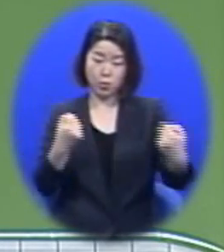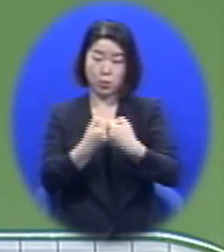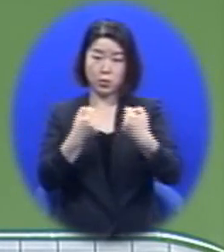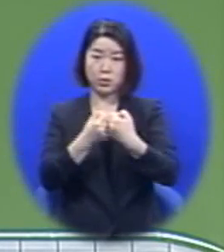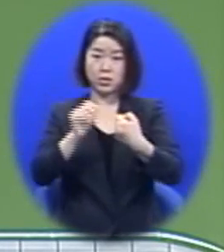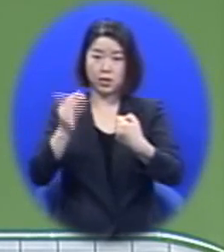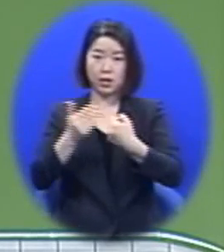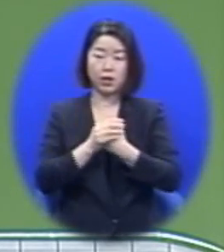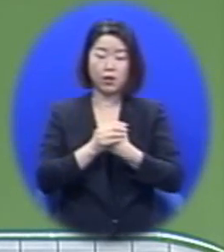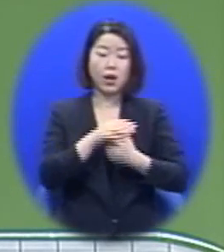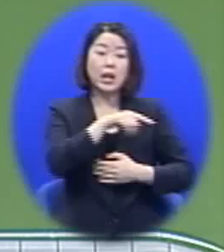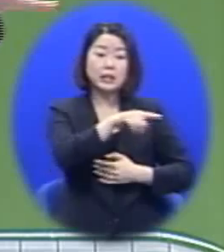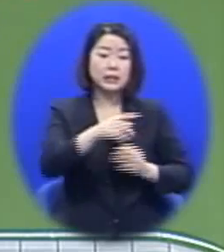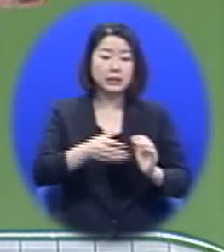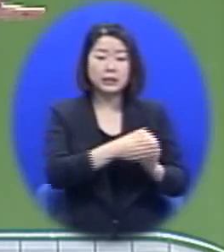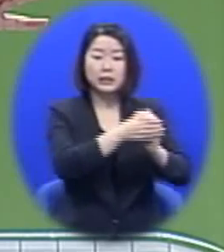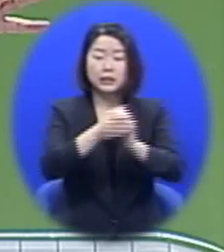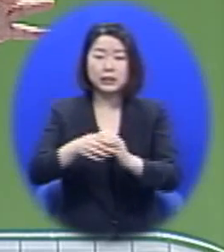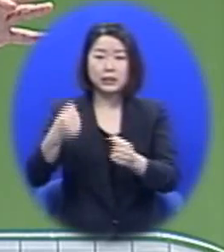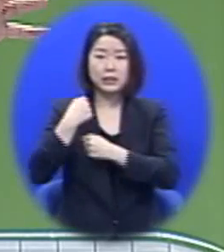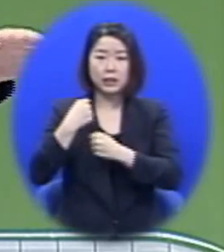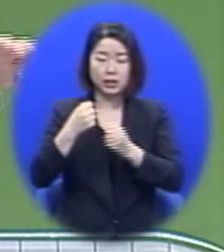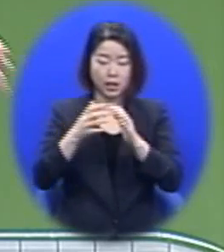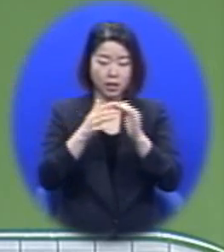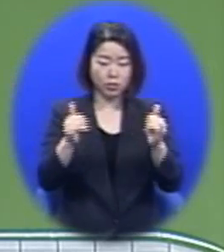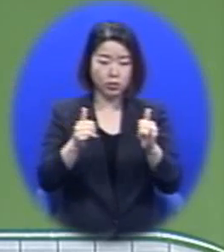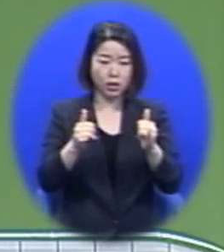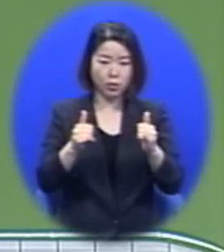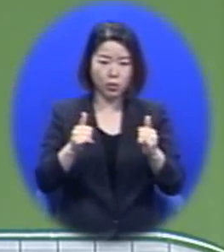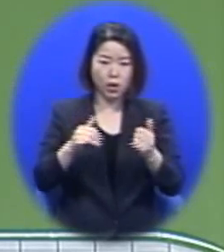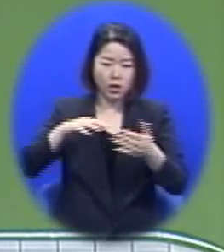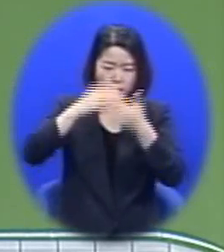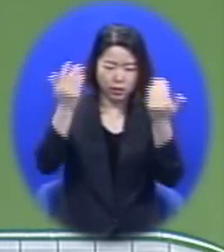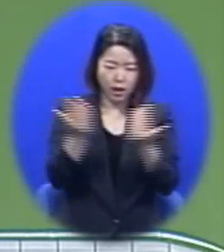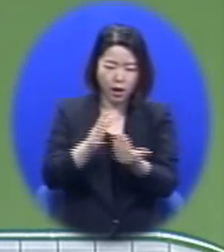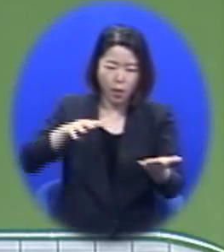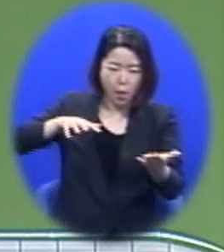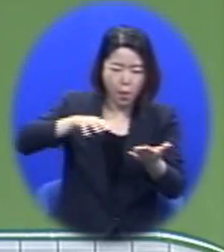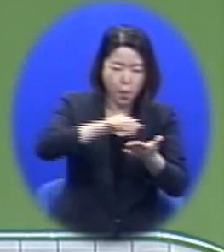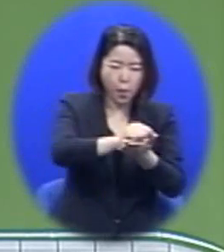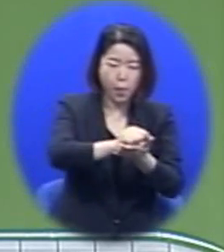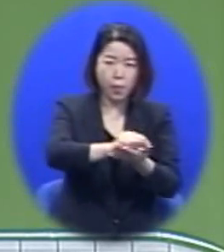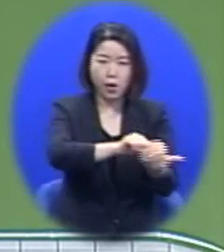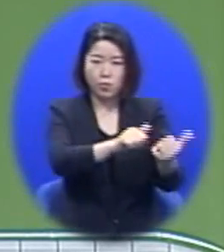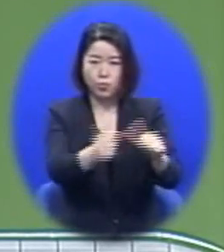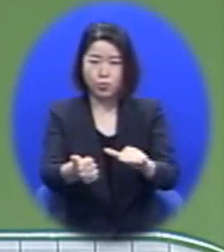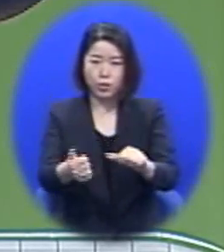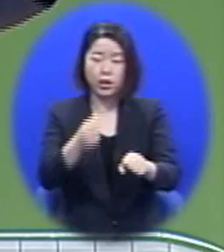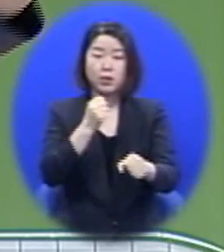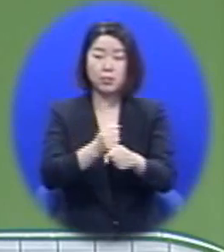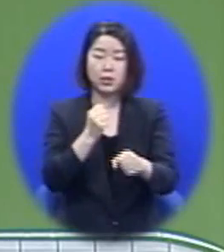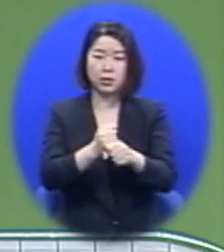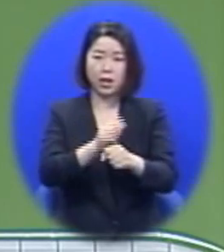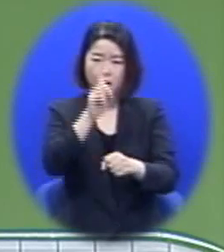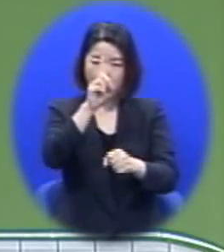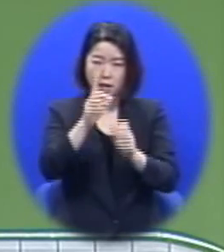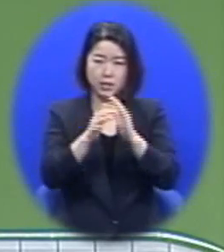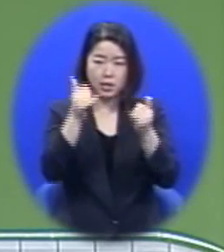아모리 족속 연합군을 다 진멸하게 해주실 것이라고 약속하셨습니다. 한 사람도 빠지지 않고 다